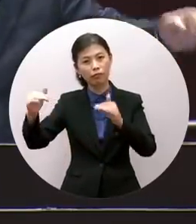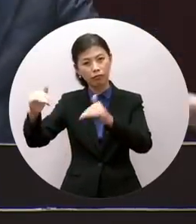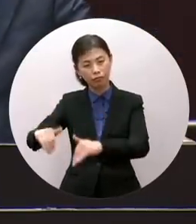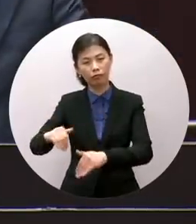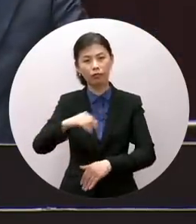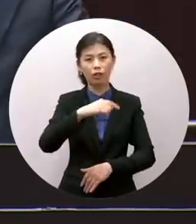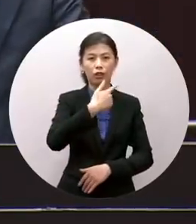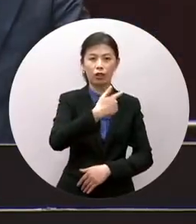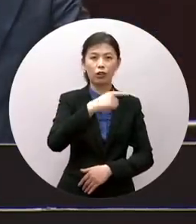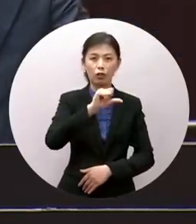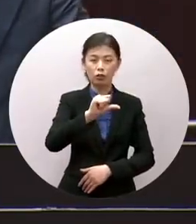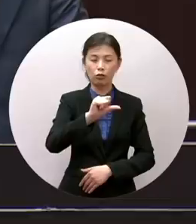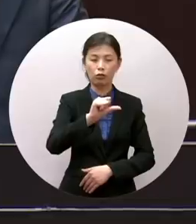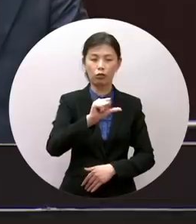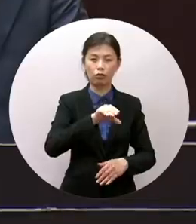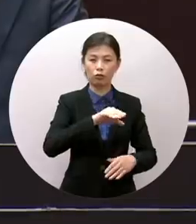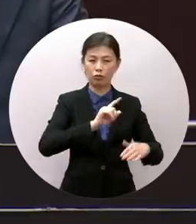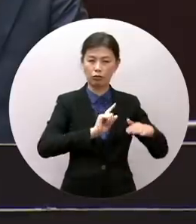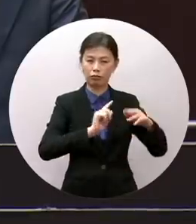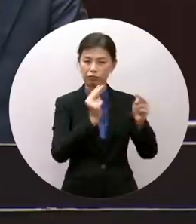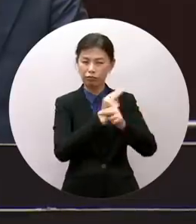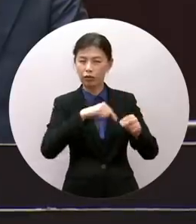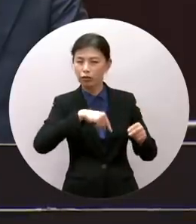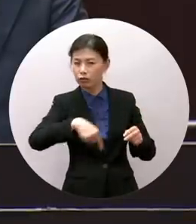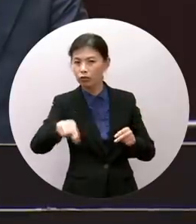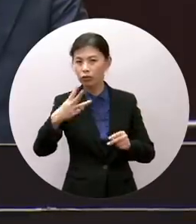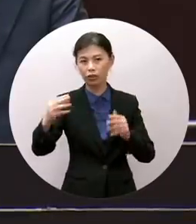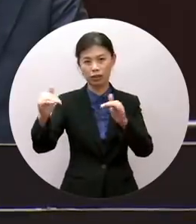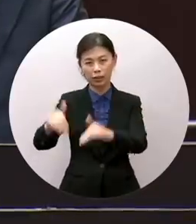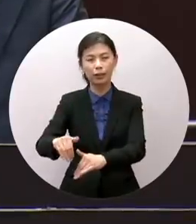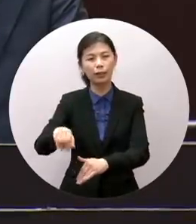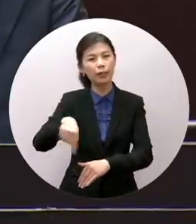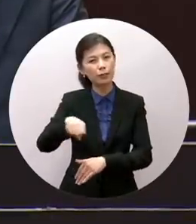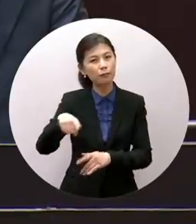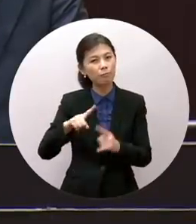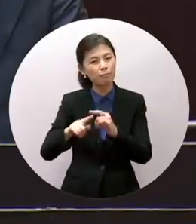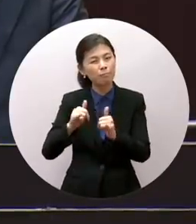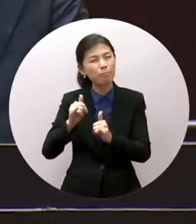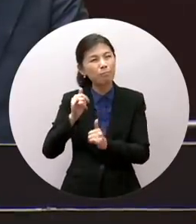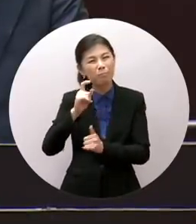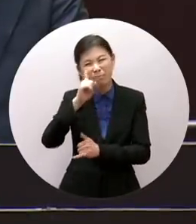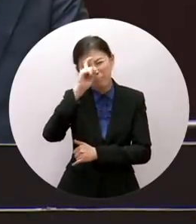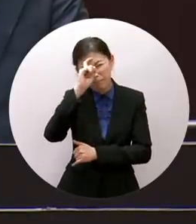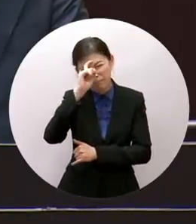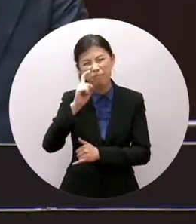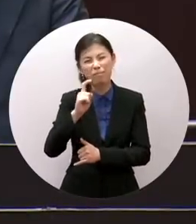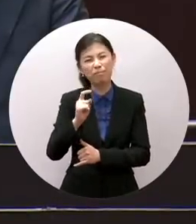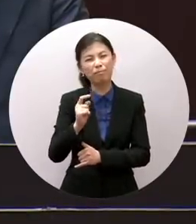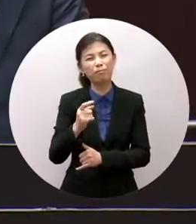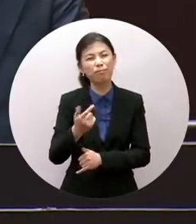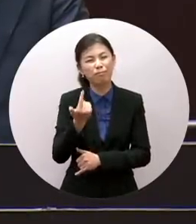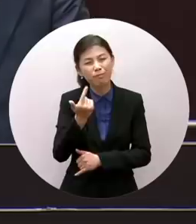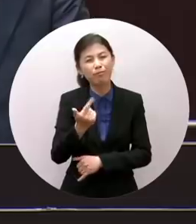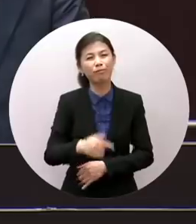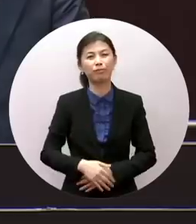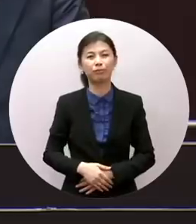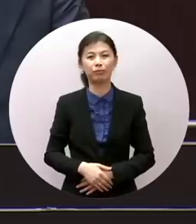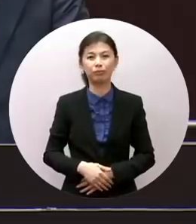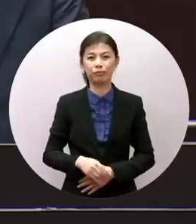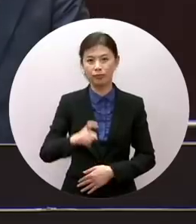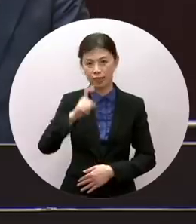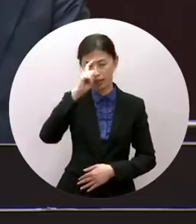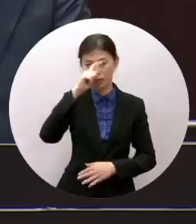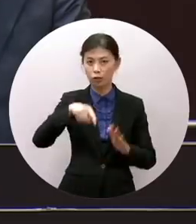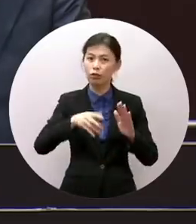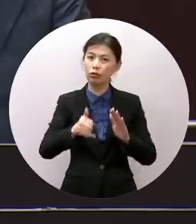连接到三峡，哦，这个部分吼、哦，是咱三峡吼、哦，真侪民众，大家对咱的真情，我嘛拜托讲院